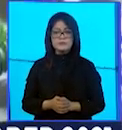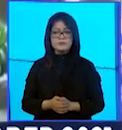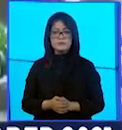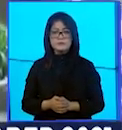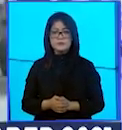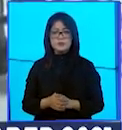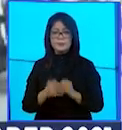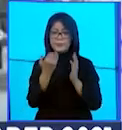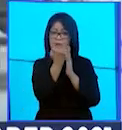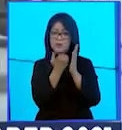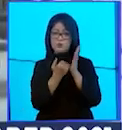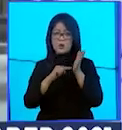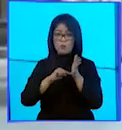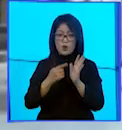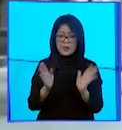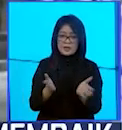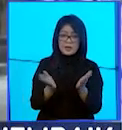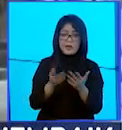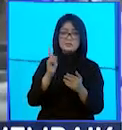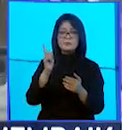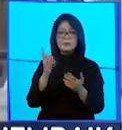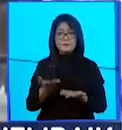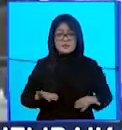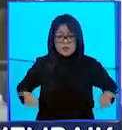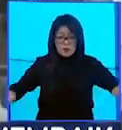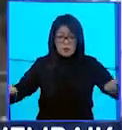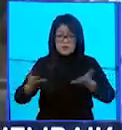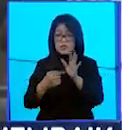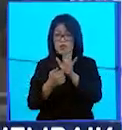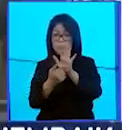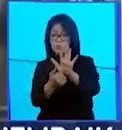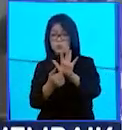Relaksasi mulai dilakukan setelah situasi menunjukkan perbaikan selama 2 pekan belakangan.